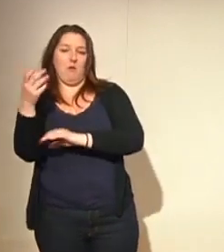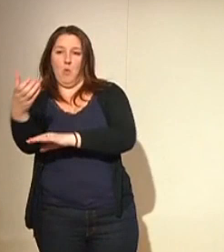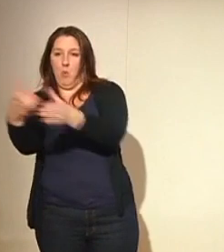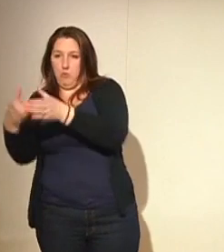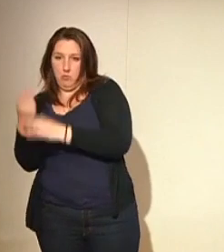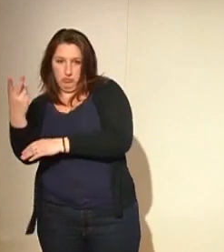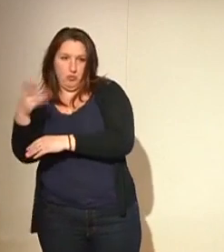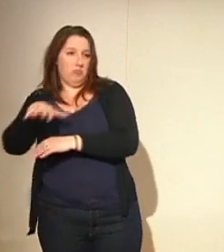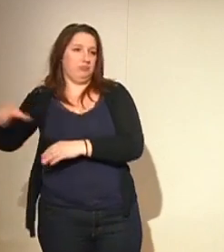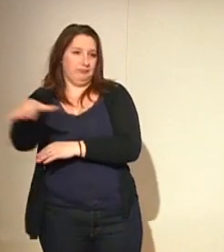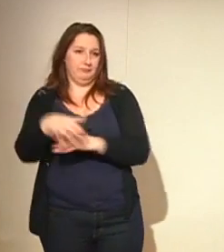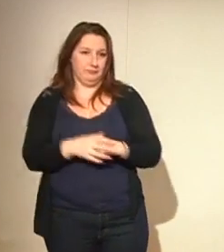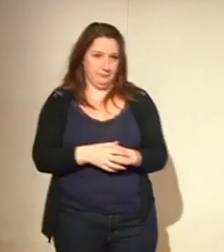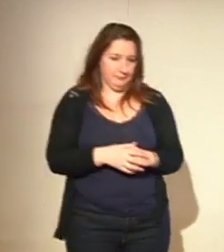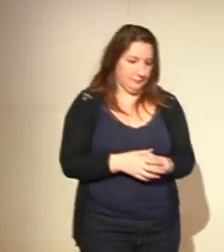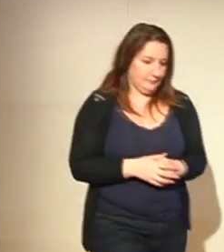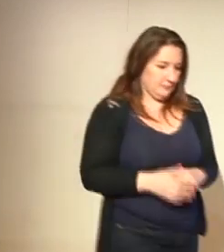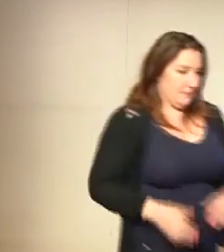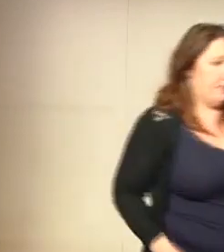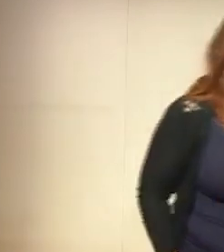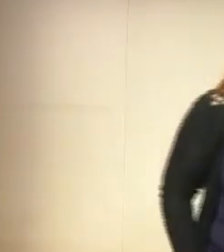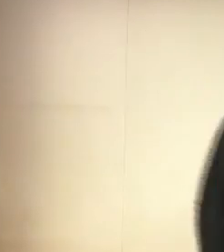autres groupes